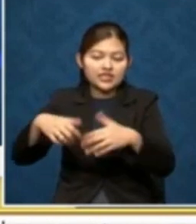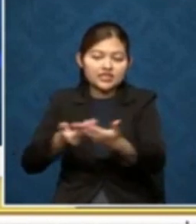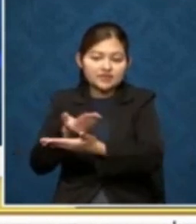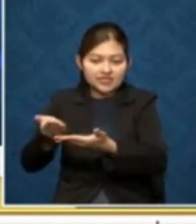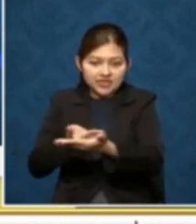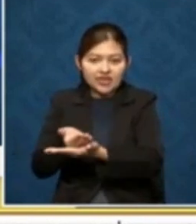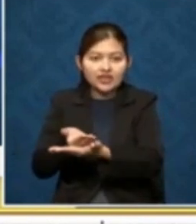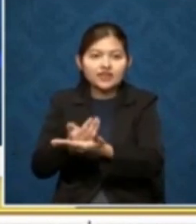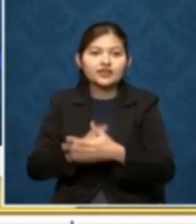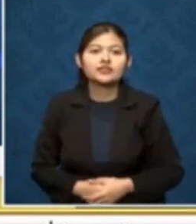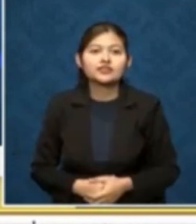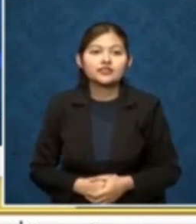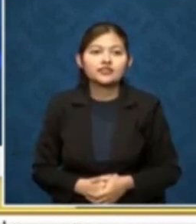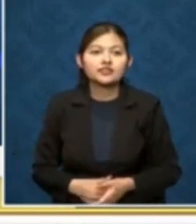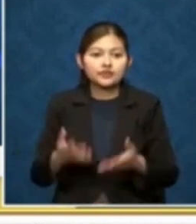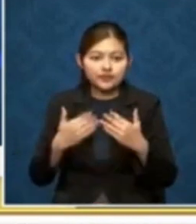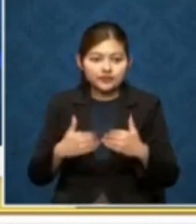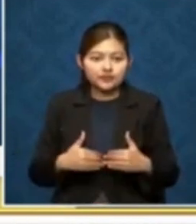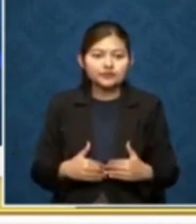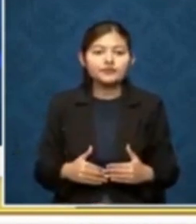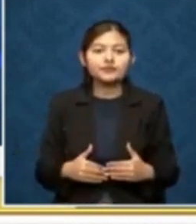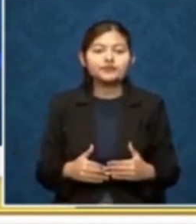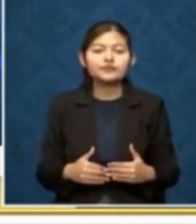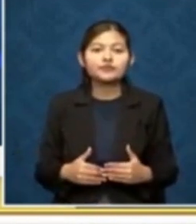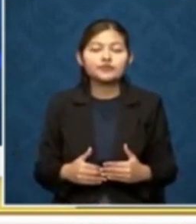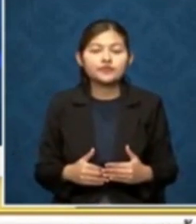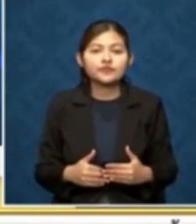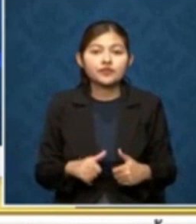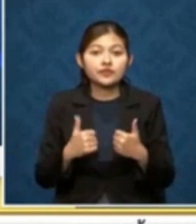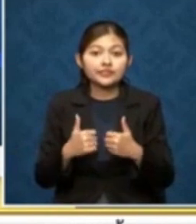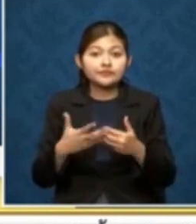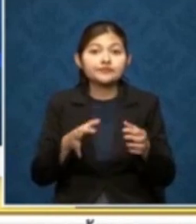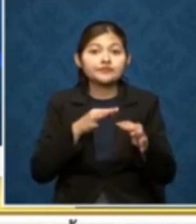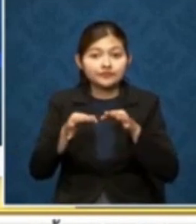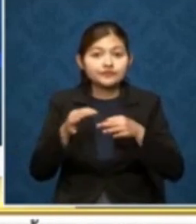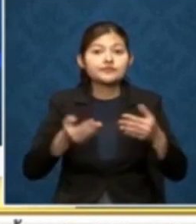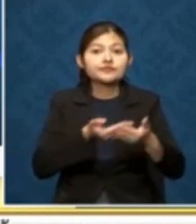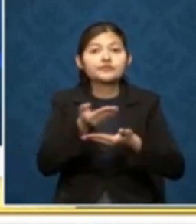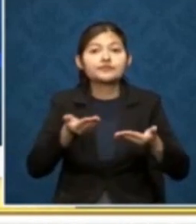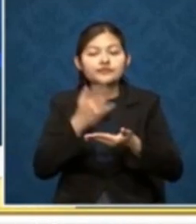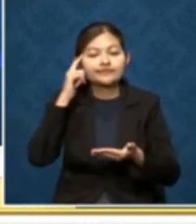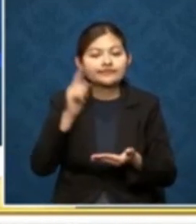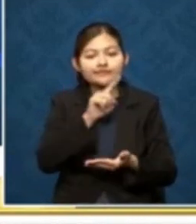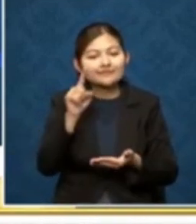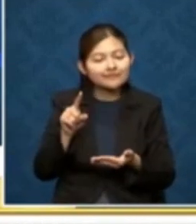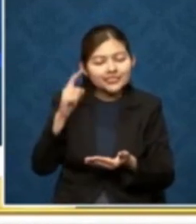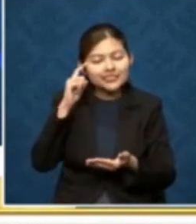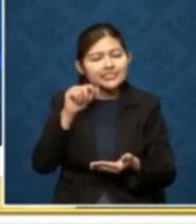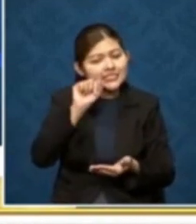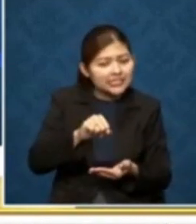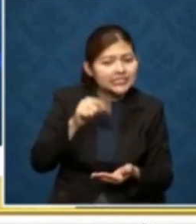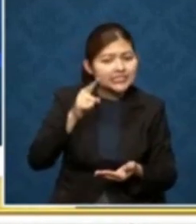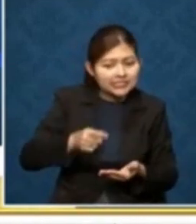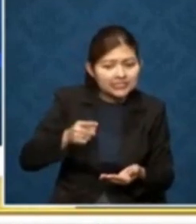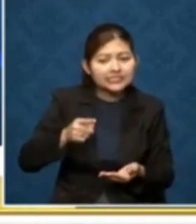านี้นะคะอีกกรณีนึงค่ะสิ่งที่เรากำลังพูดกันอยู่เนี่ยนะคะเราเป็นข้อสันนิษฐานกันทั้งนั้นเลยค่ะ